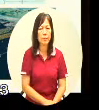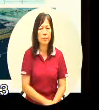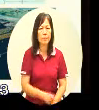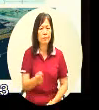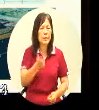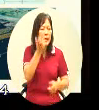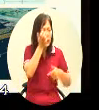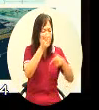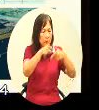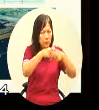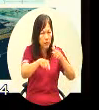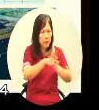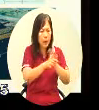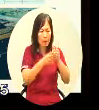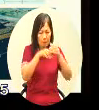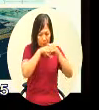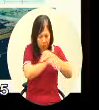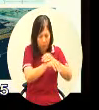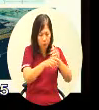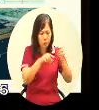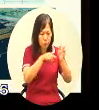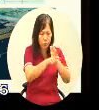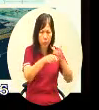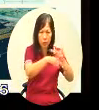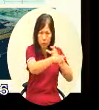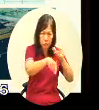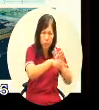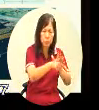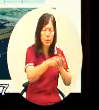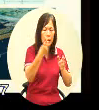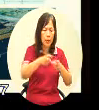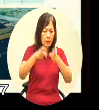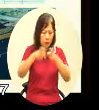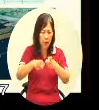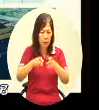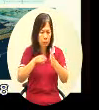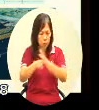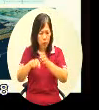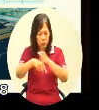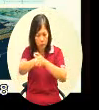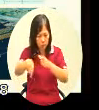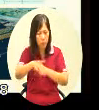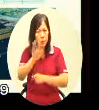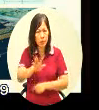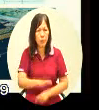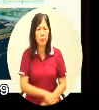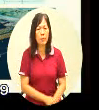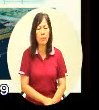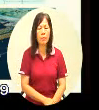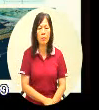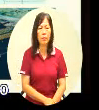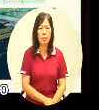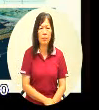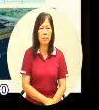化储存专区，那还有一些港埠用地的专区。